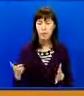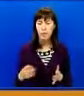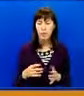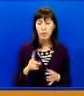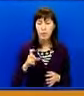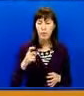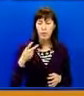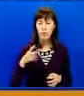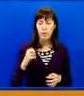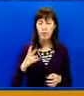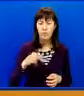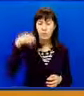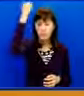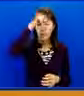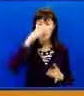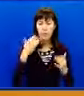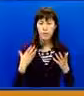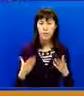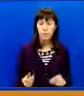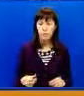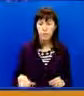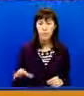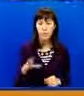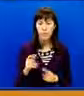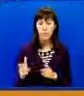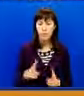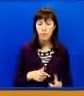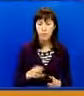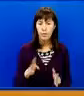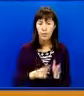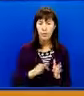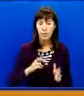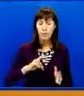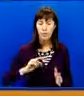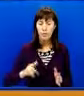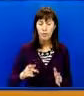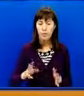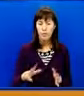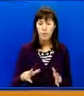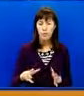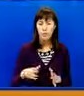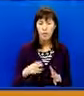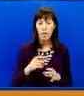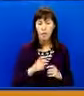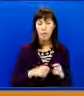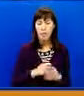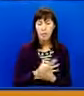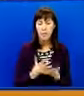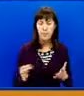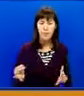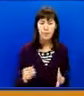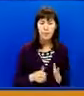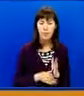что с 2013 года по сегодняшний день фабрика произвела около 9 миллионов квадратных метров ковров и ковровых изделий, а